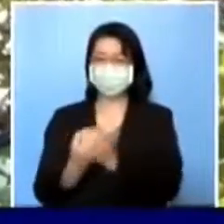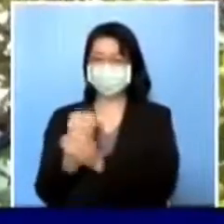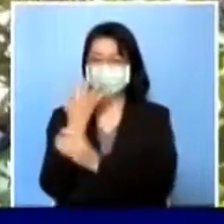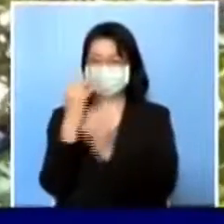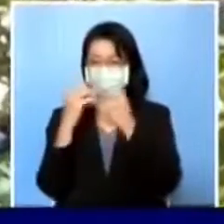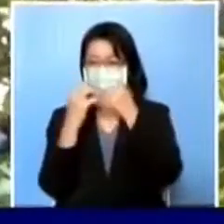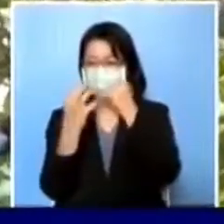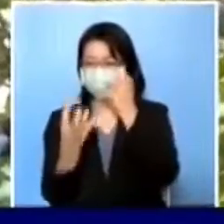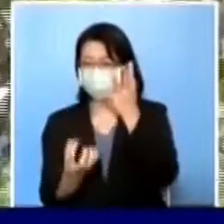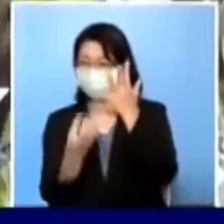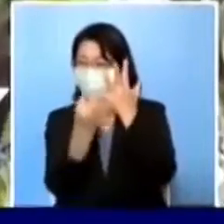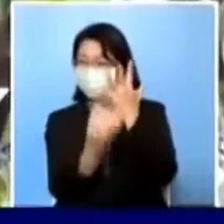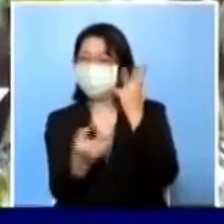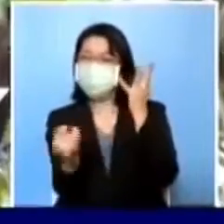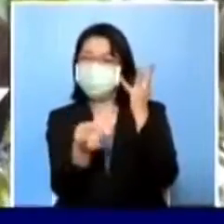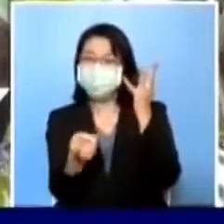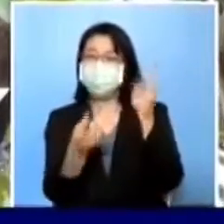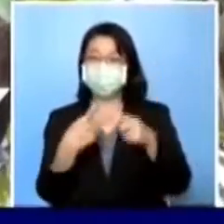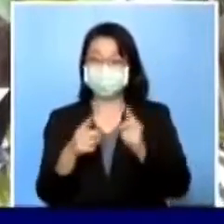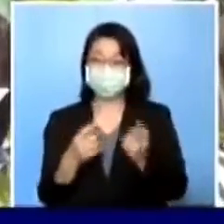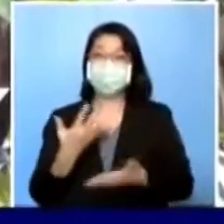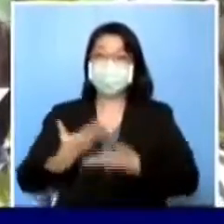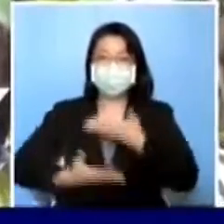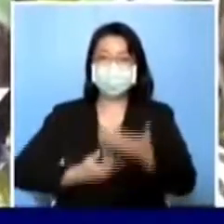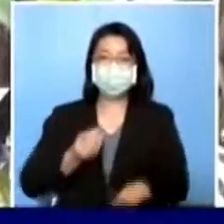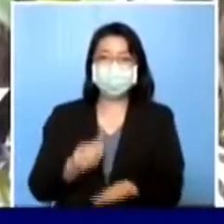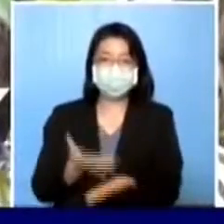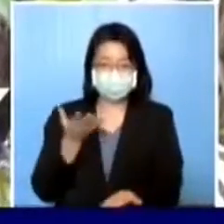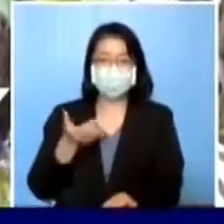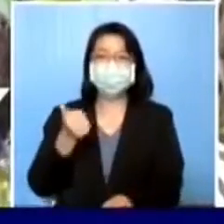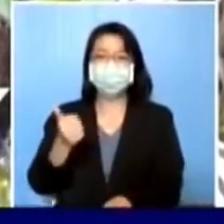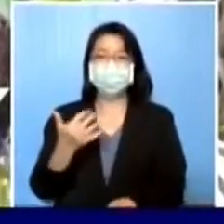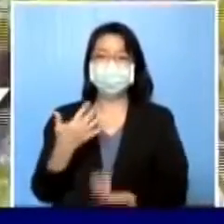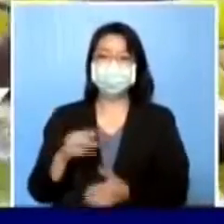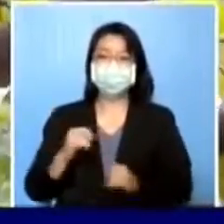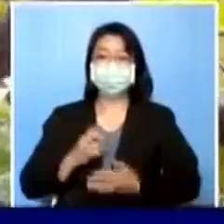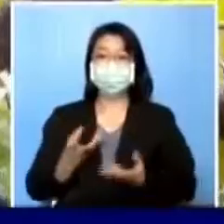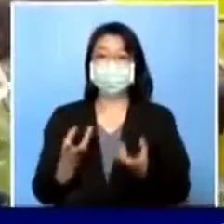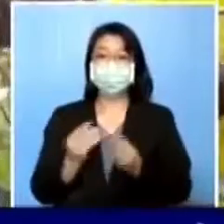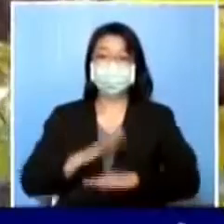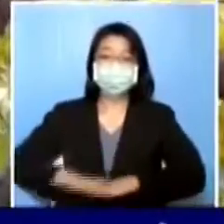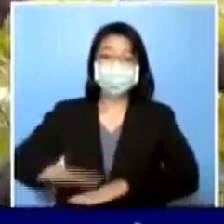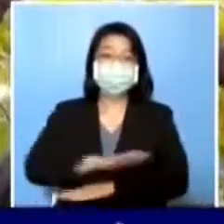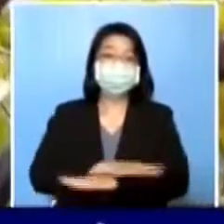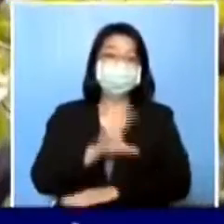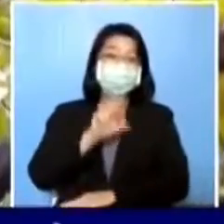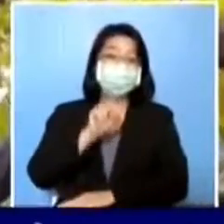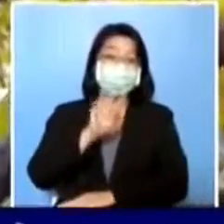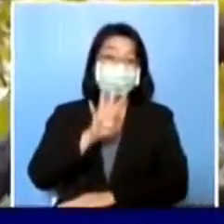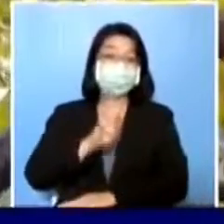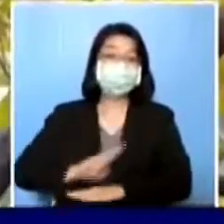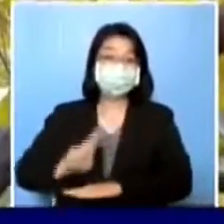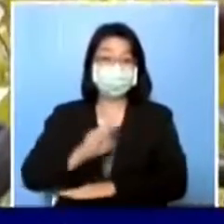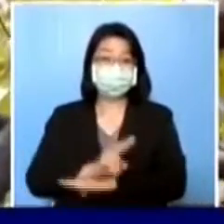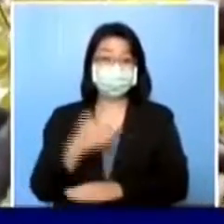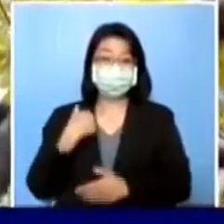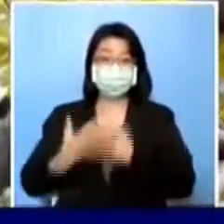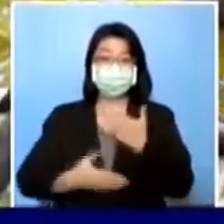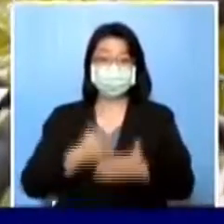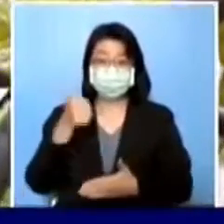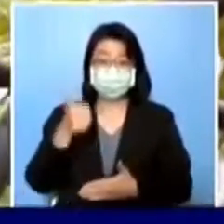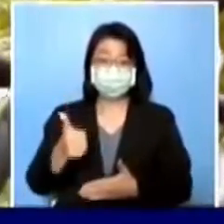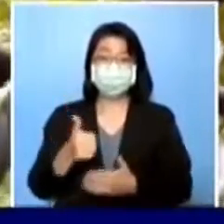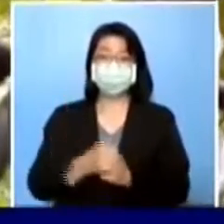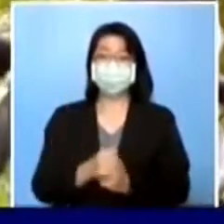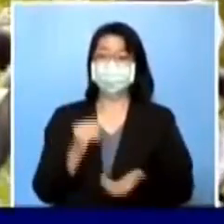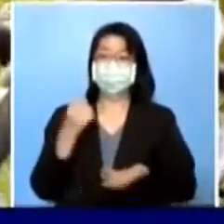แต่ขายได้ราคาเทียบเท่ากับการปลูกทุเรียนในพื้นที่ 3-4 ไร่เพราะขายได้ราคาดีกว่าเนื่องจากผู้บริโภคในปั